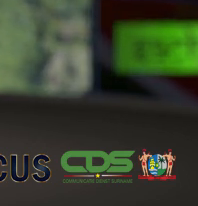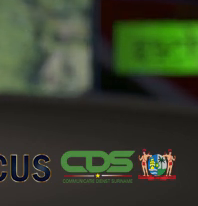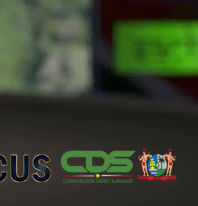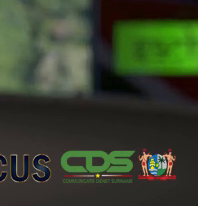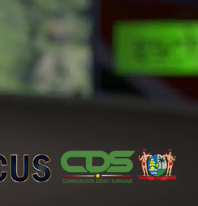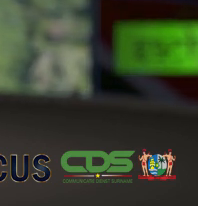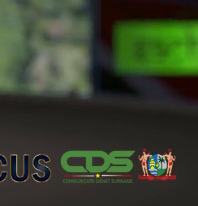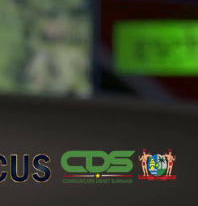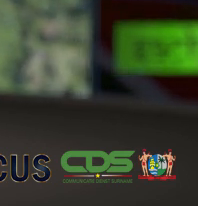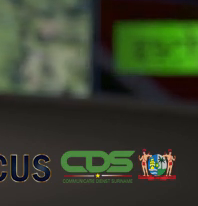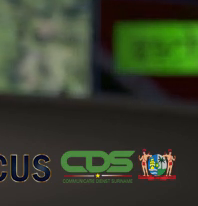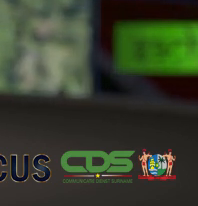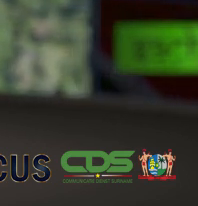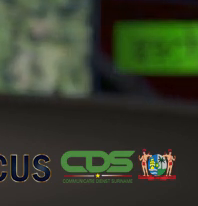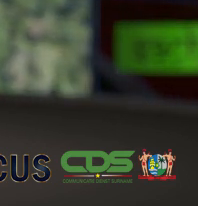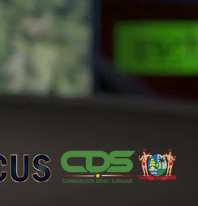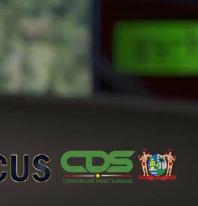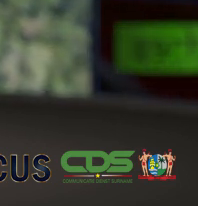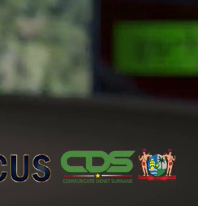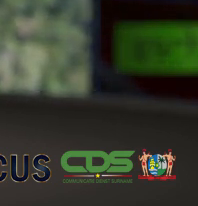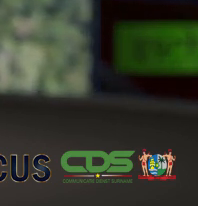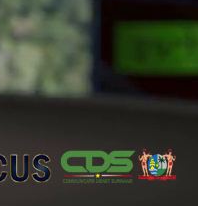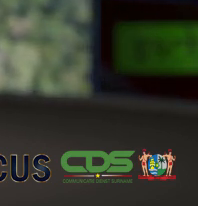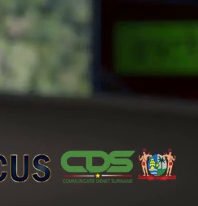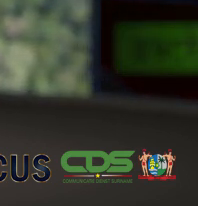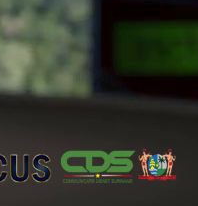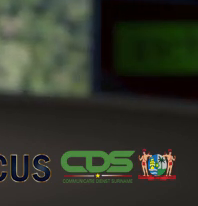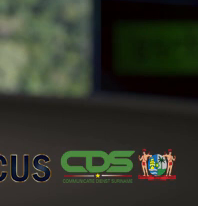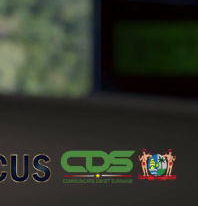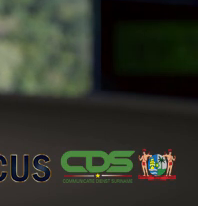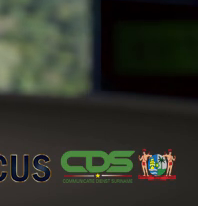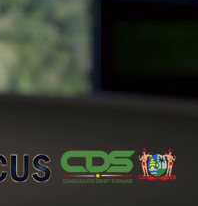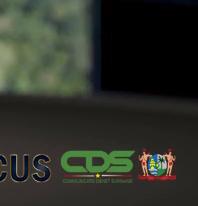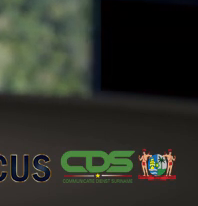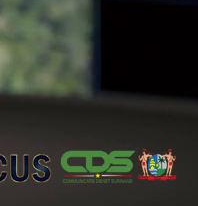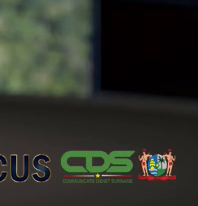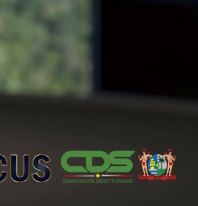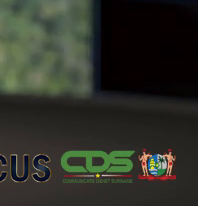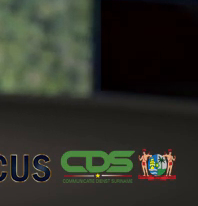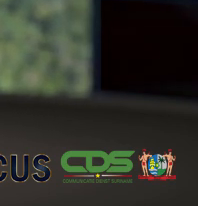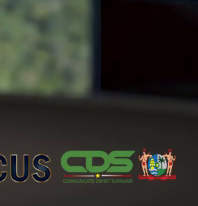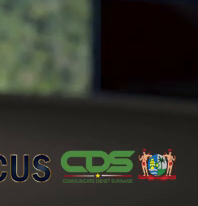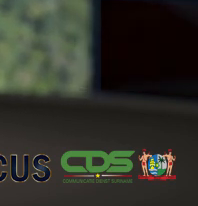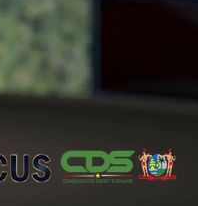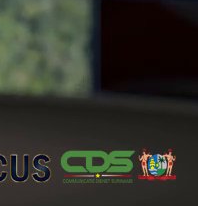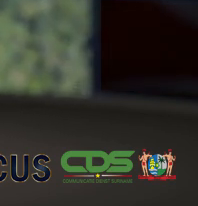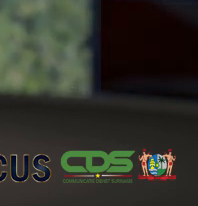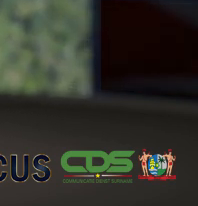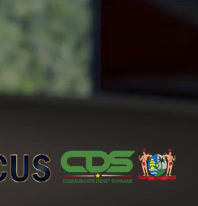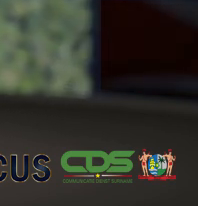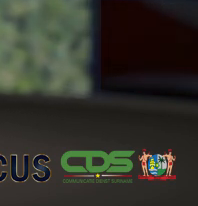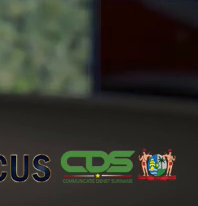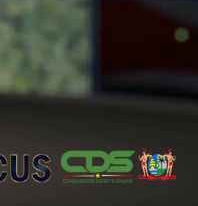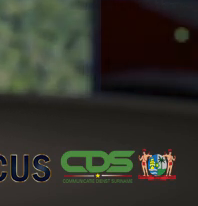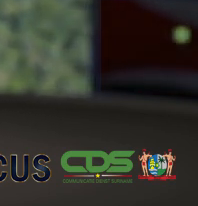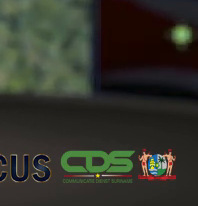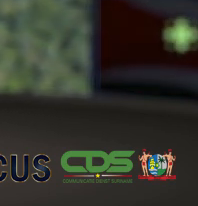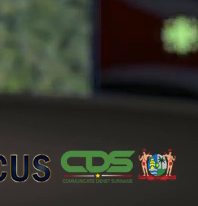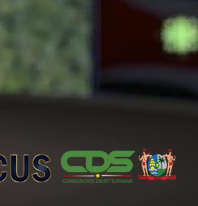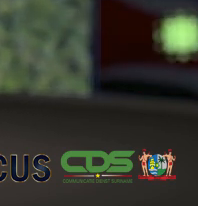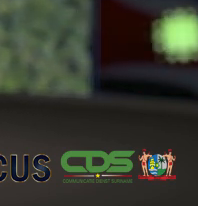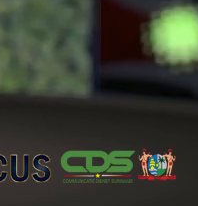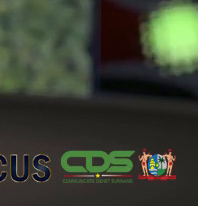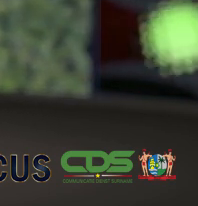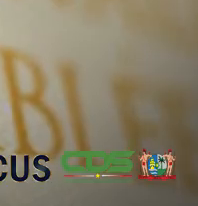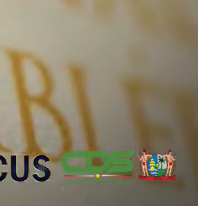cijfers aan het parlement voorgehouden. Wij voeren u in deze editie van Focus terug naar dit gedeelte van de jaarrede van de